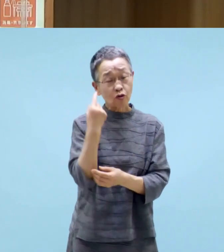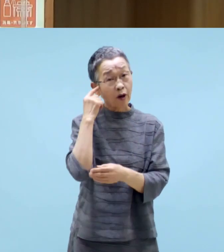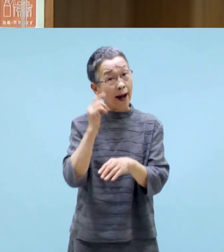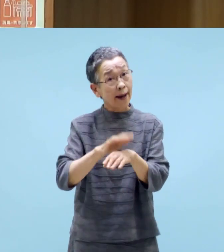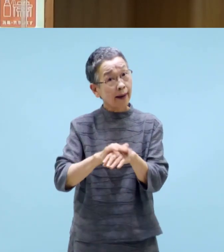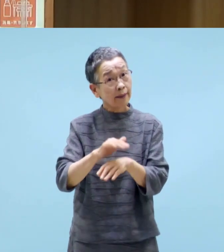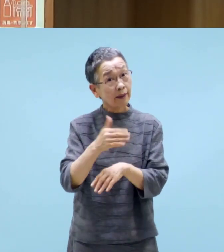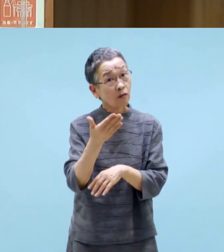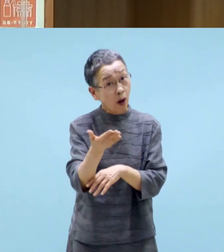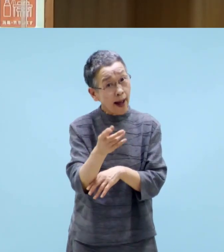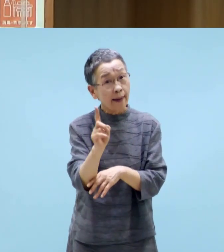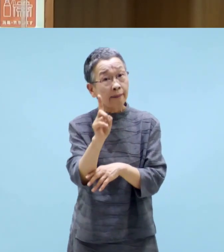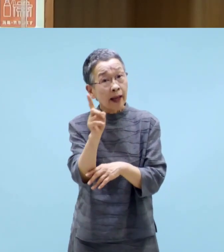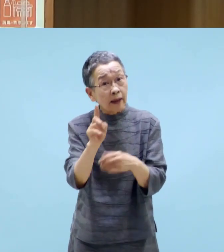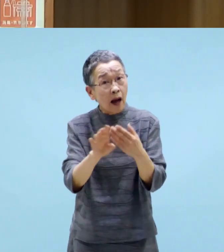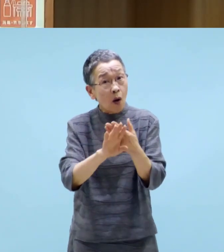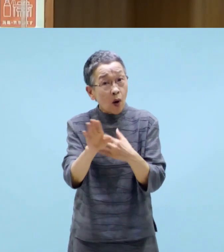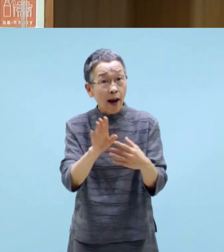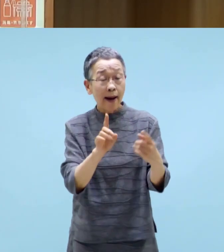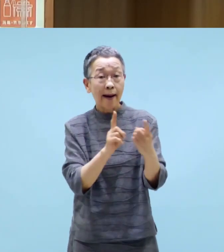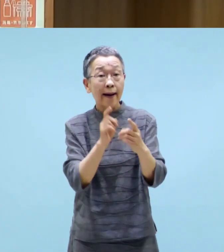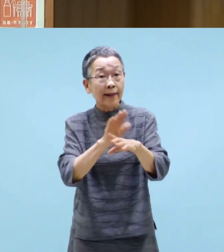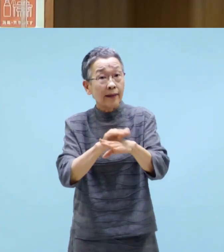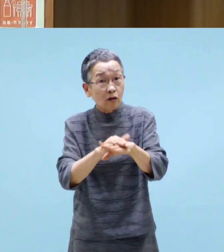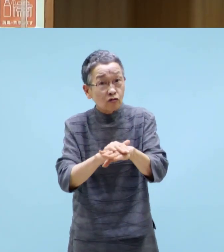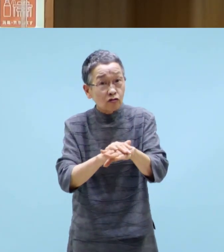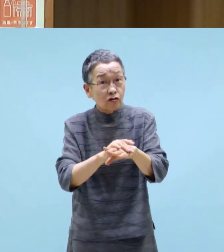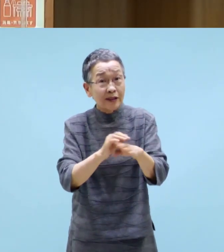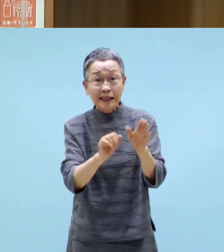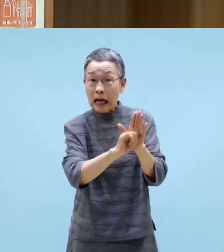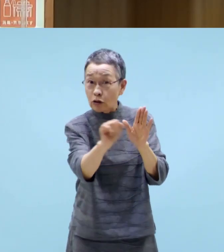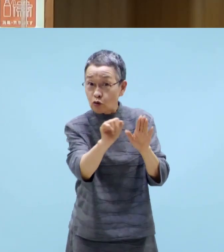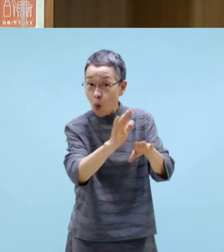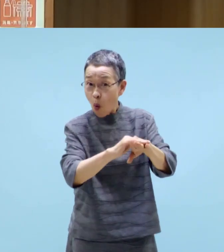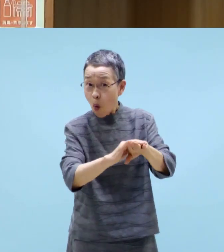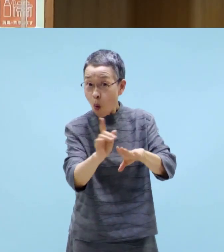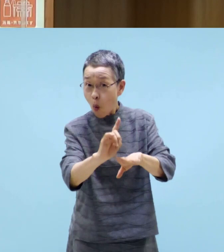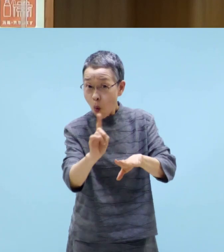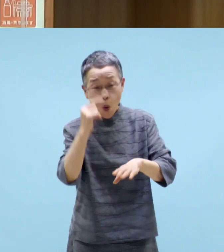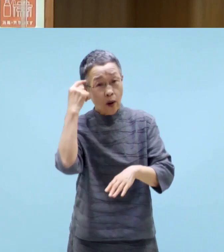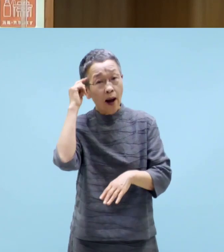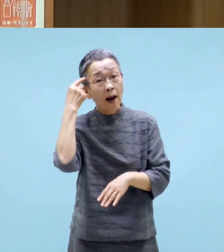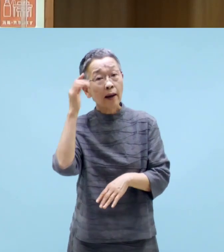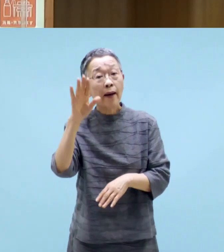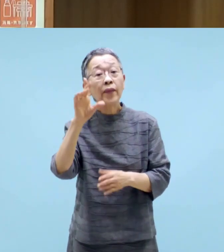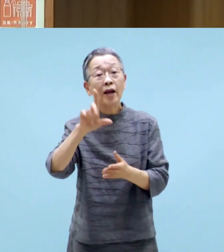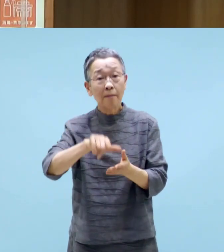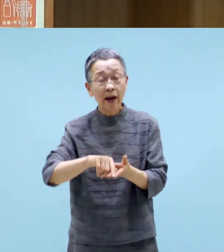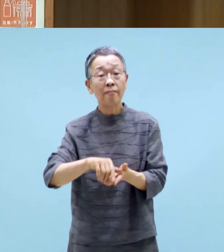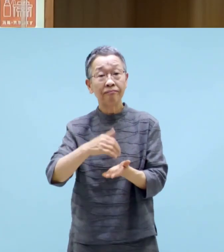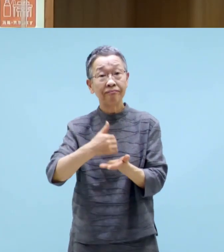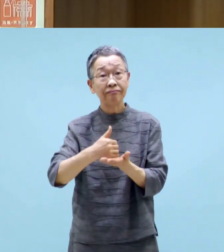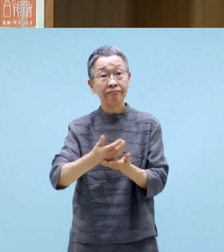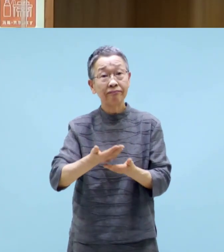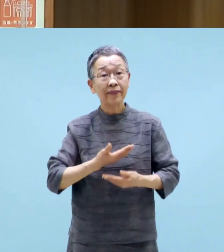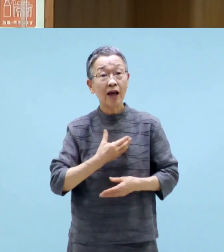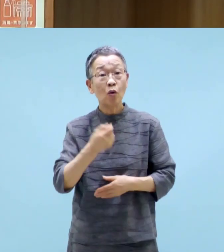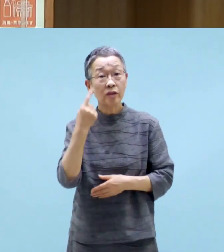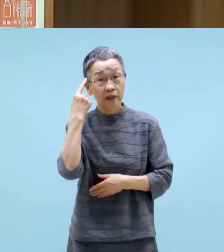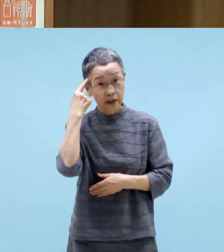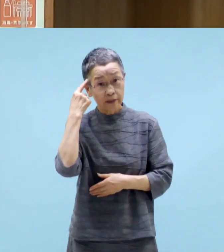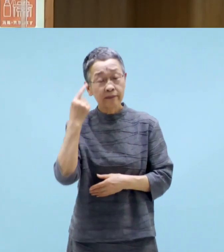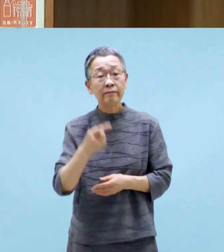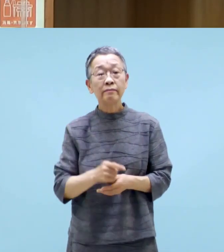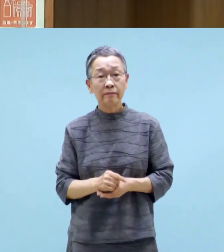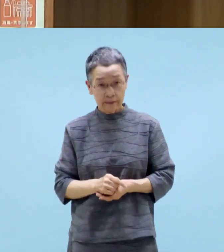その対策として、どう生かしていきたいのか、お考えがあれば、ざっくり結構ですのでお願いします。 まあ、これは